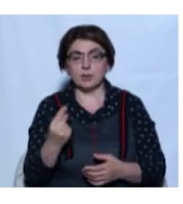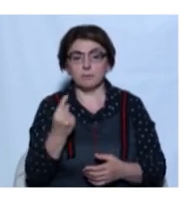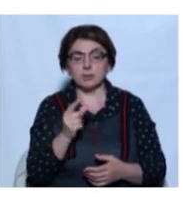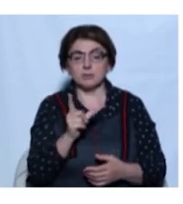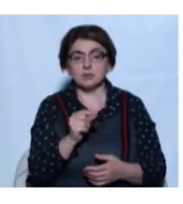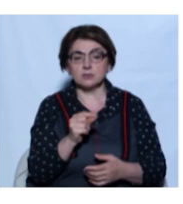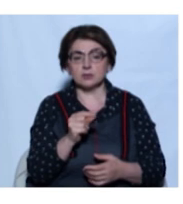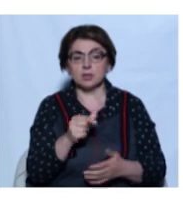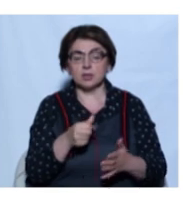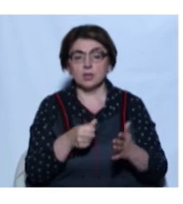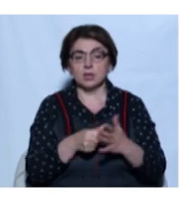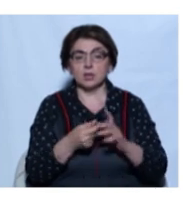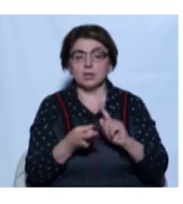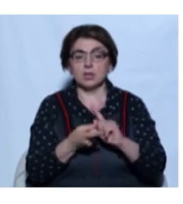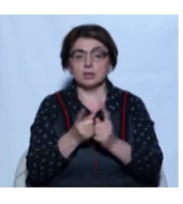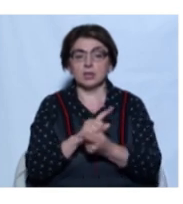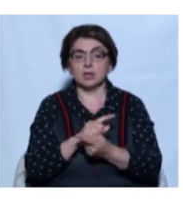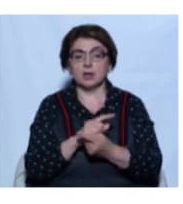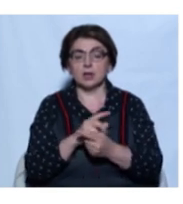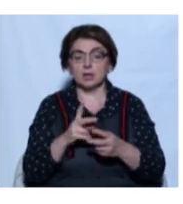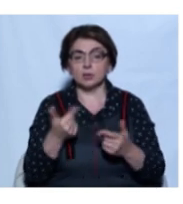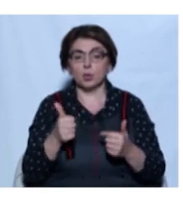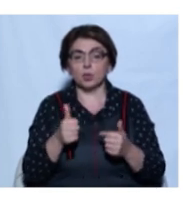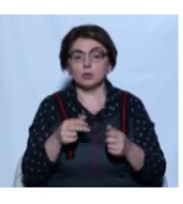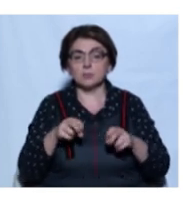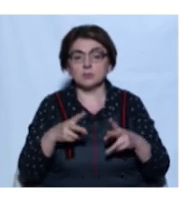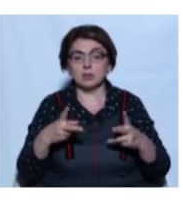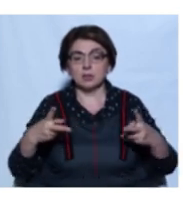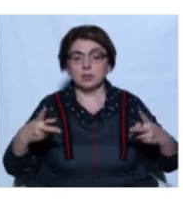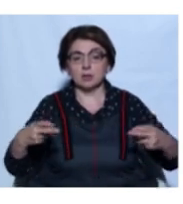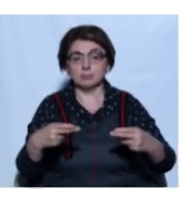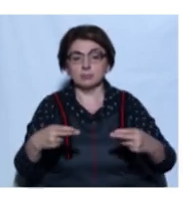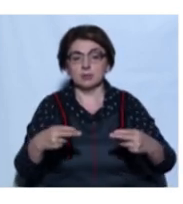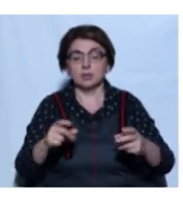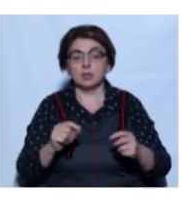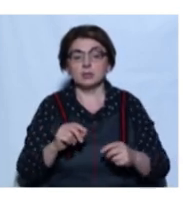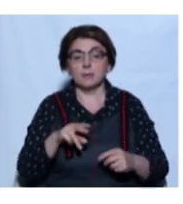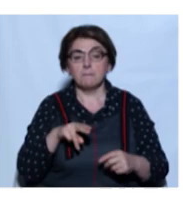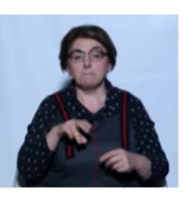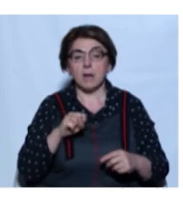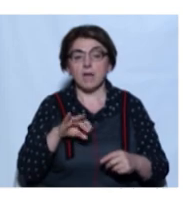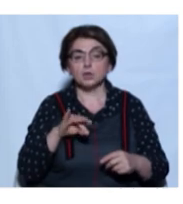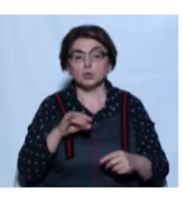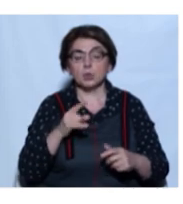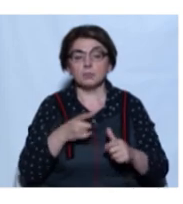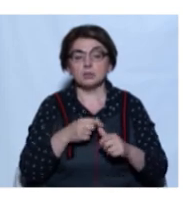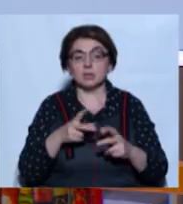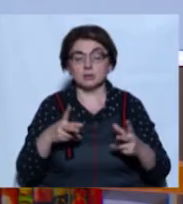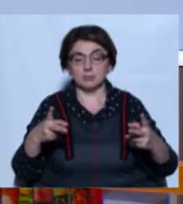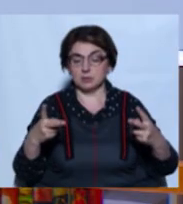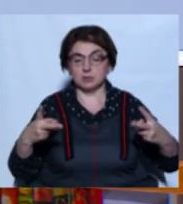წვილი გადაკეთებული აქვს დამჭერ აპარატად, რასაც მარწუხები ქვია. Აი იმით იჭერს თავის მსხვერპლს